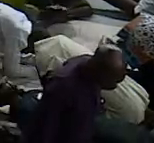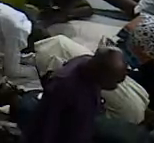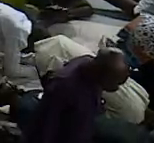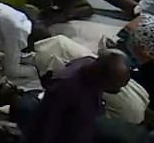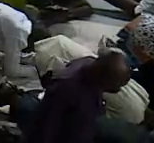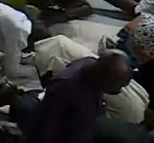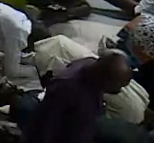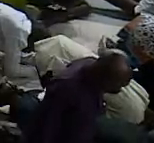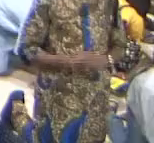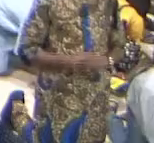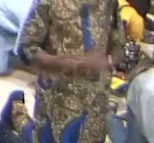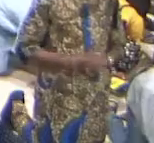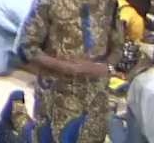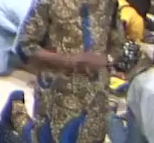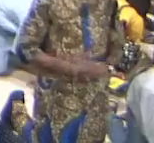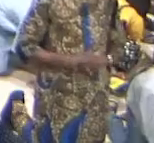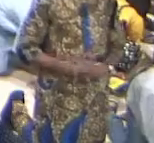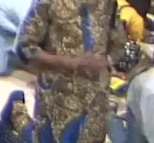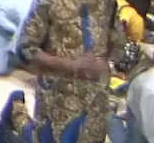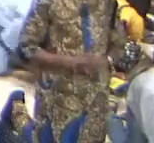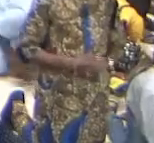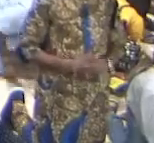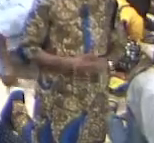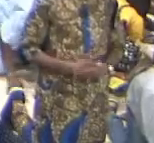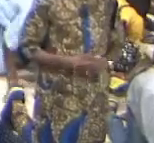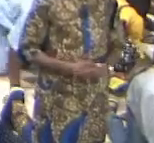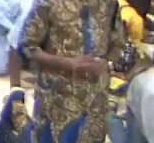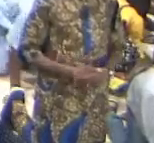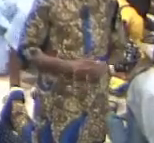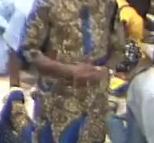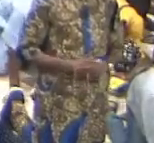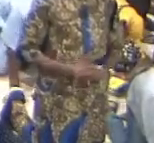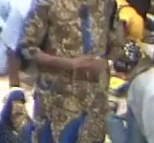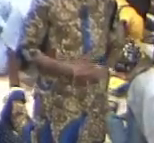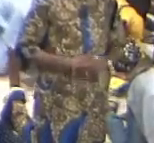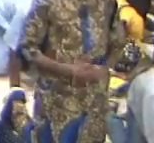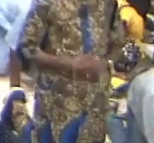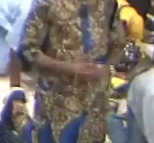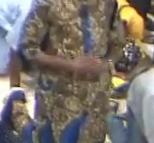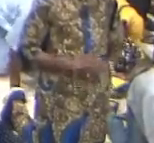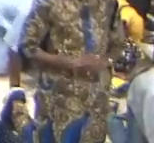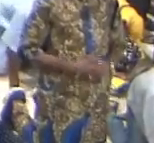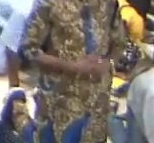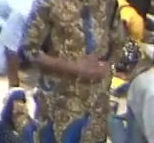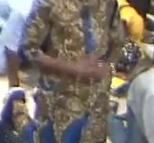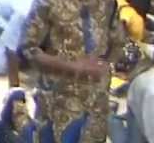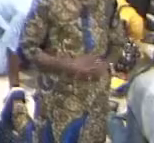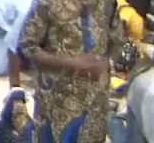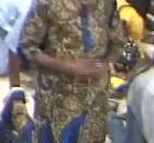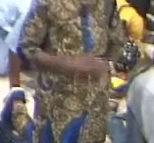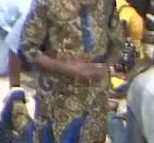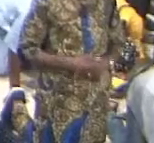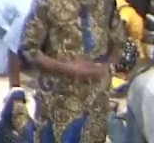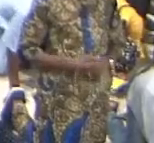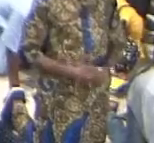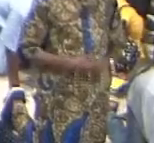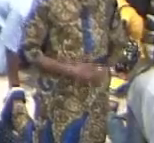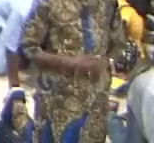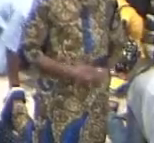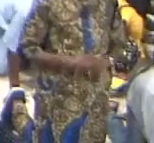montre-moi moi Ta miséricorde fais de moi ton vase